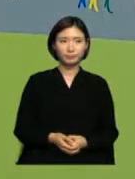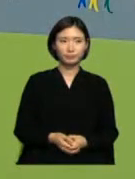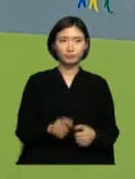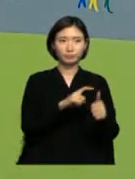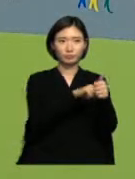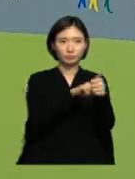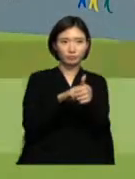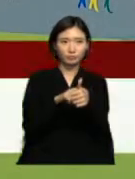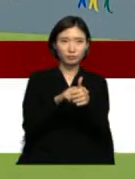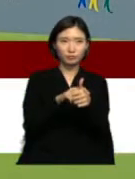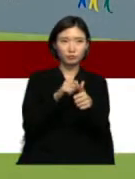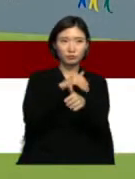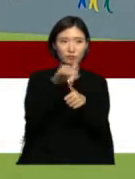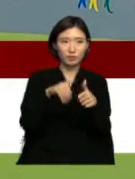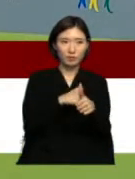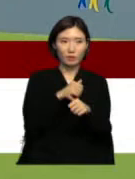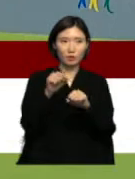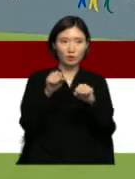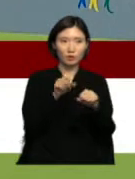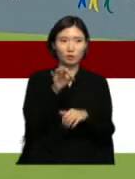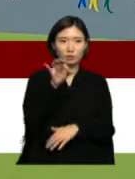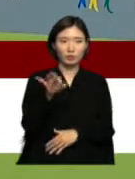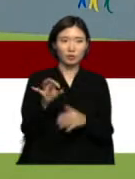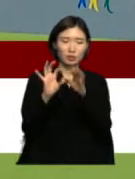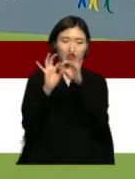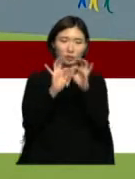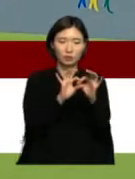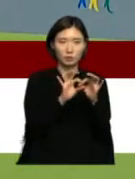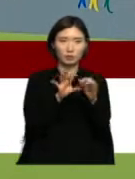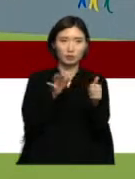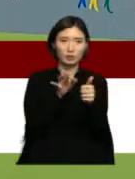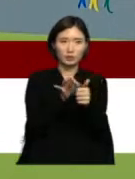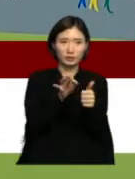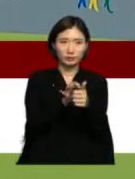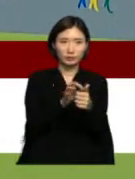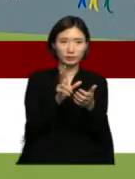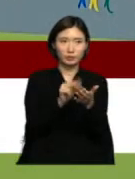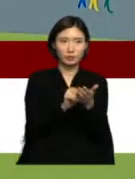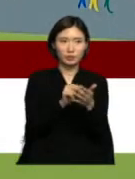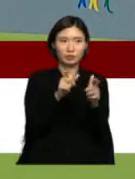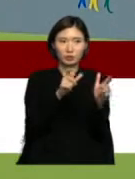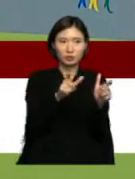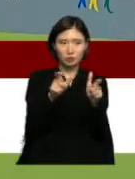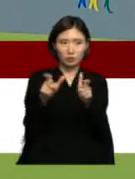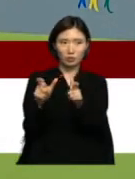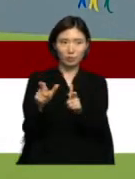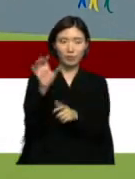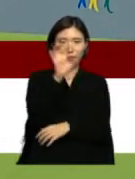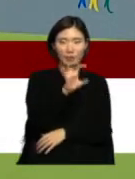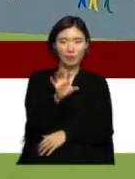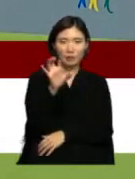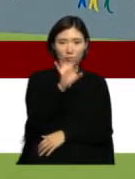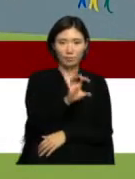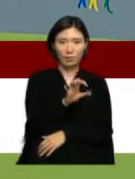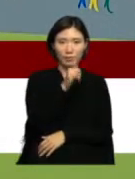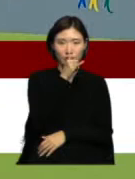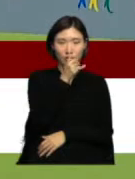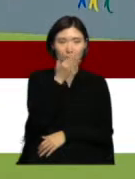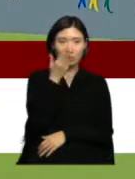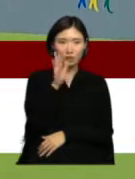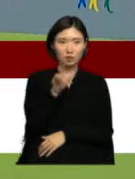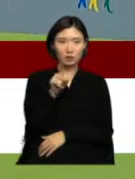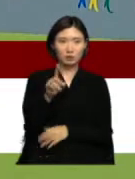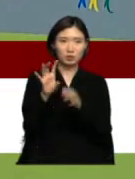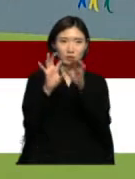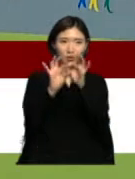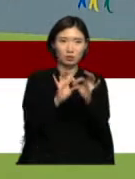구속된 상태에서도 의정활동이 계속 지급되는 이런 문제들이 지역 곳곳에서 좀 매번 반복되는 측면이 있는데요. 이게